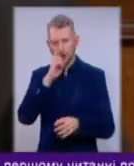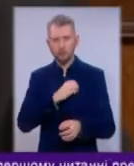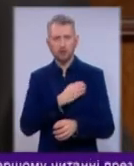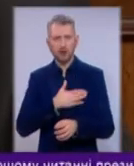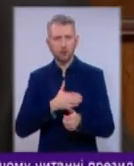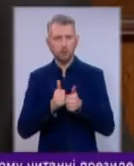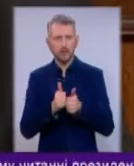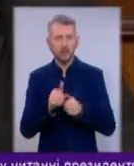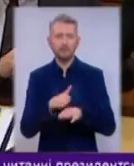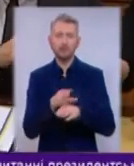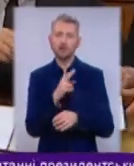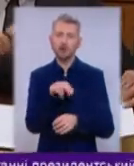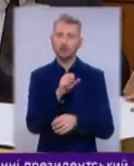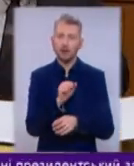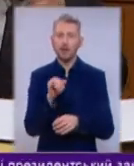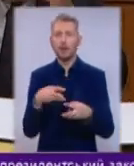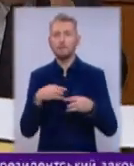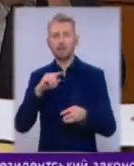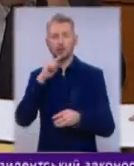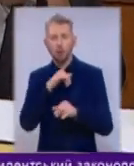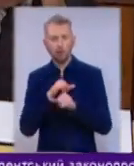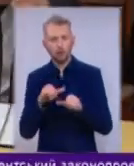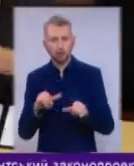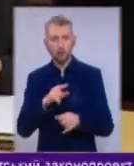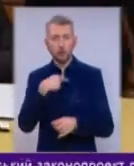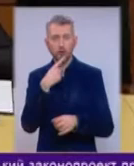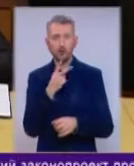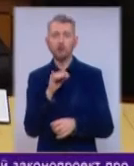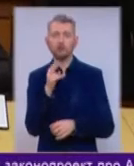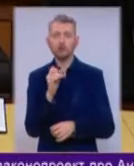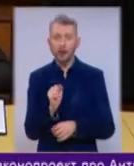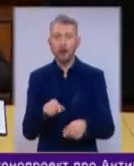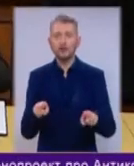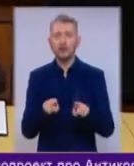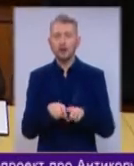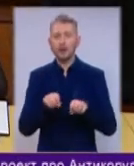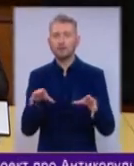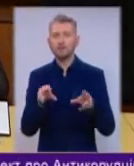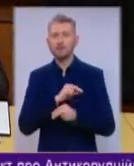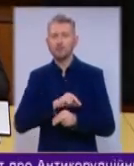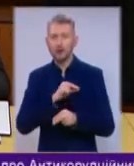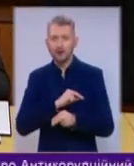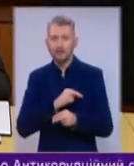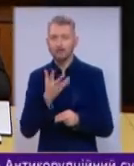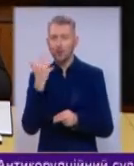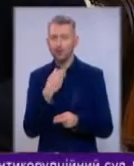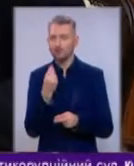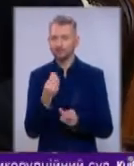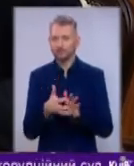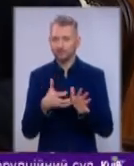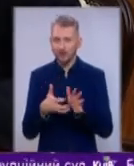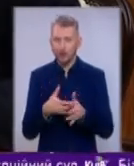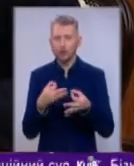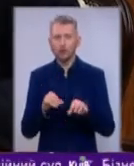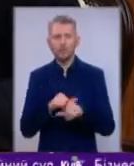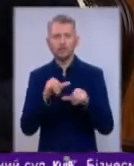державно-приватного партнерства між КМДА та Мінекономрозвитку. За словами Віталія Кличка, така співпраця при обмежених бюджетних коштах дозволить